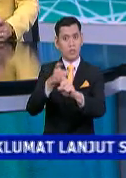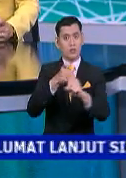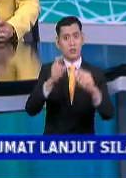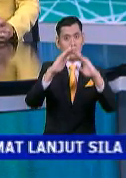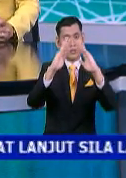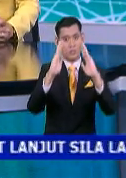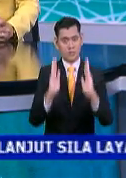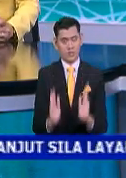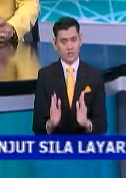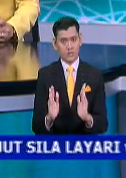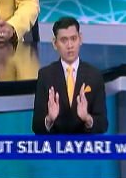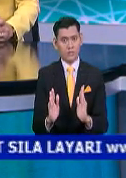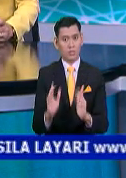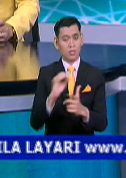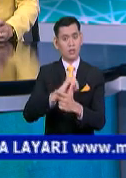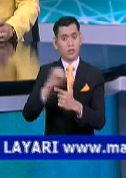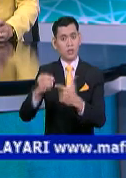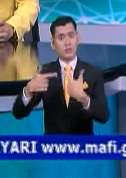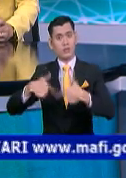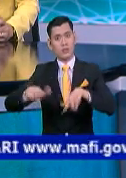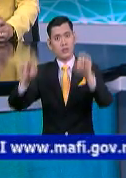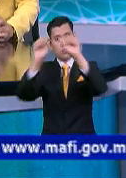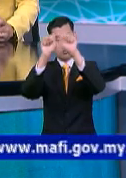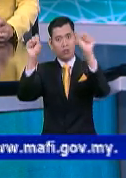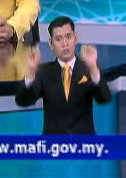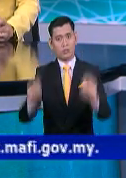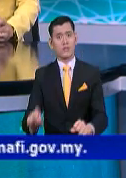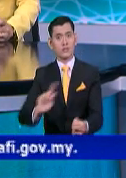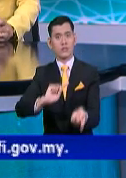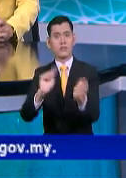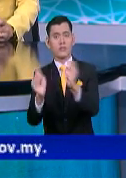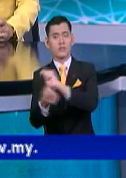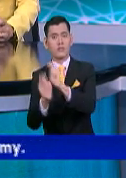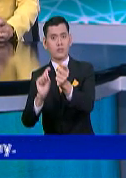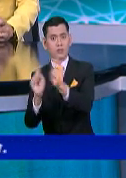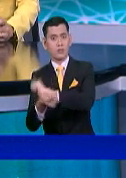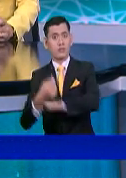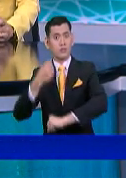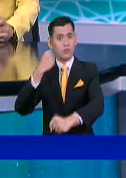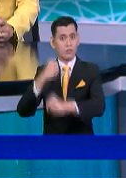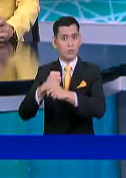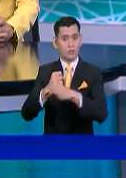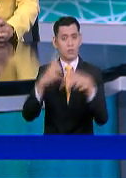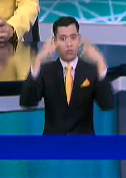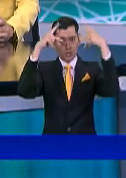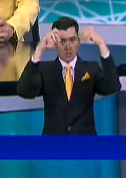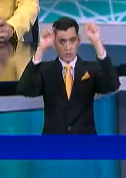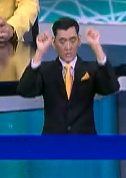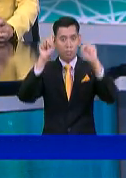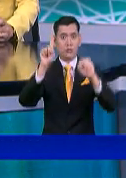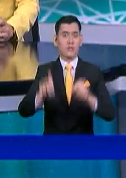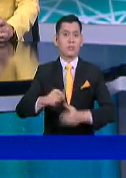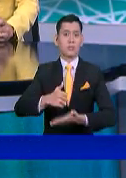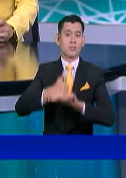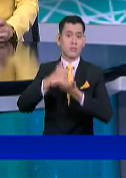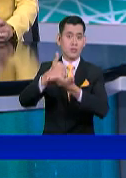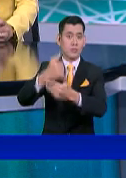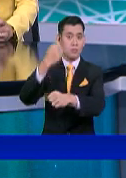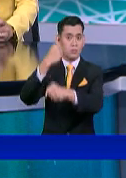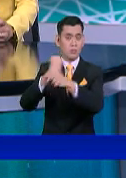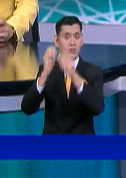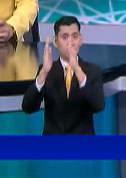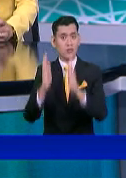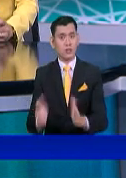bagi pekerja mereka atau melaksanakan sistem penggiliran bekerja. Majikan juga disaran membantu pekerja yang